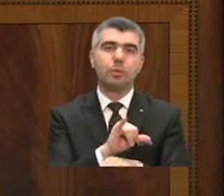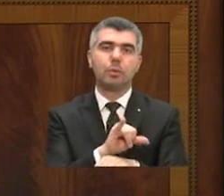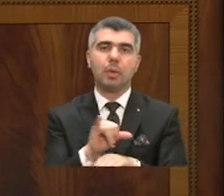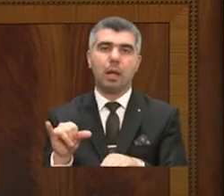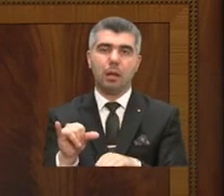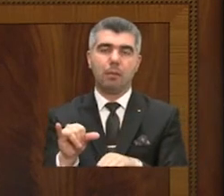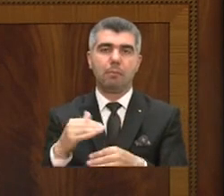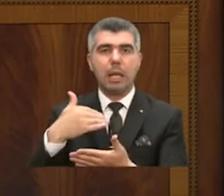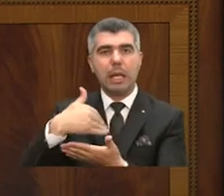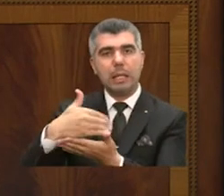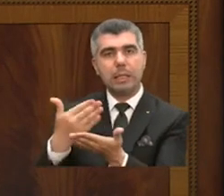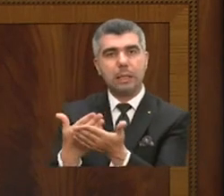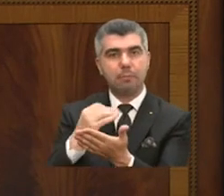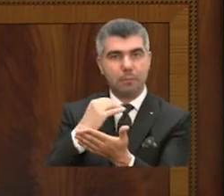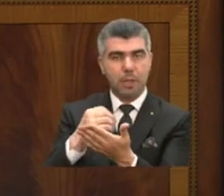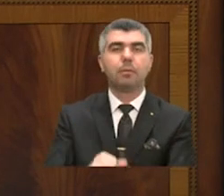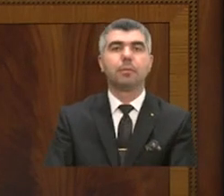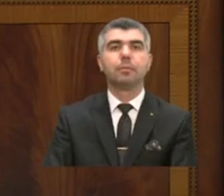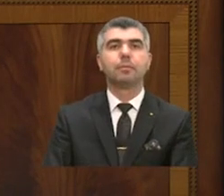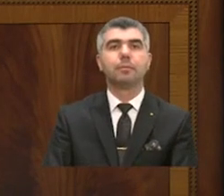تقسيم إداري.